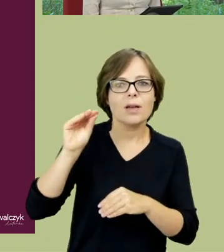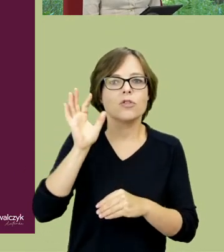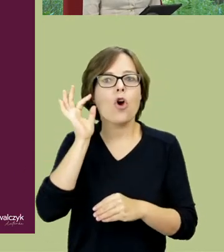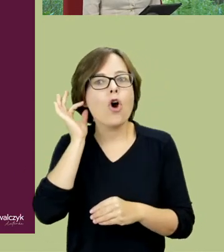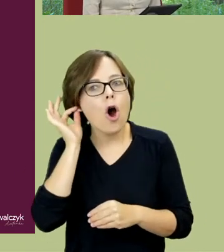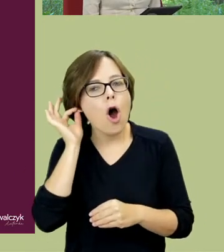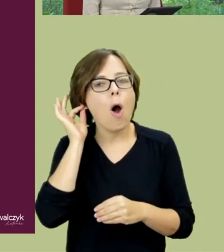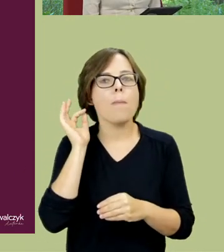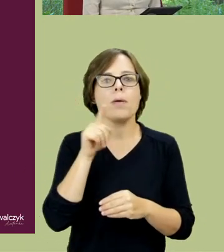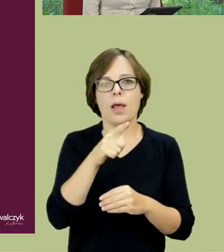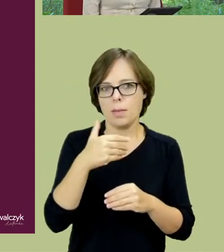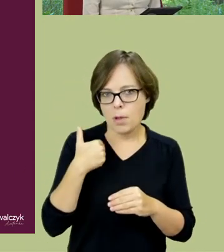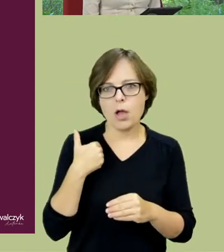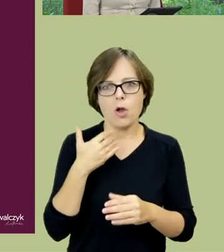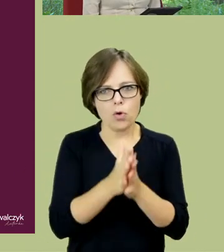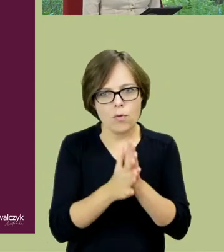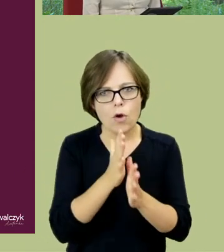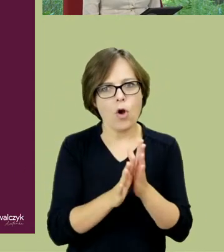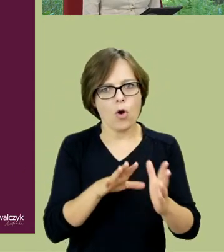za broń